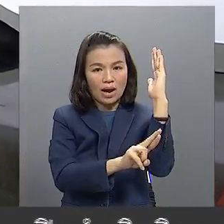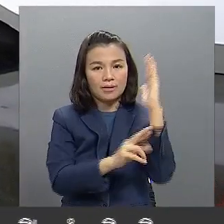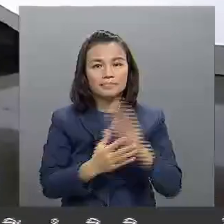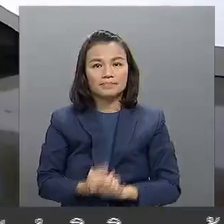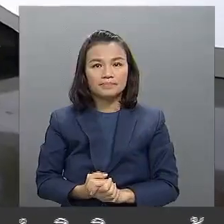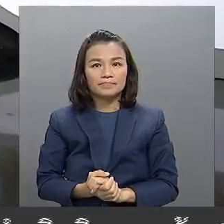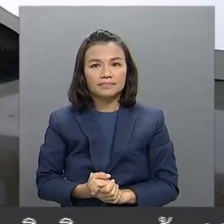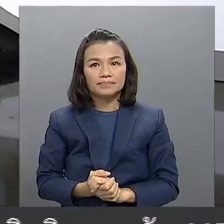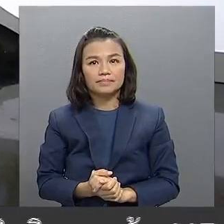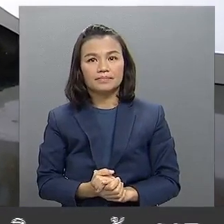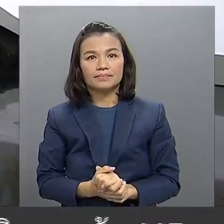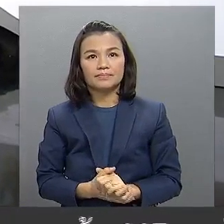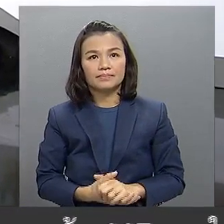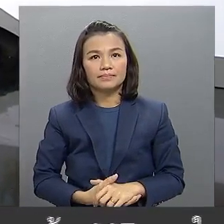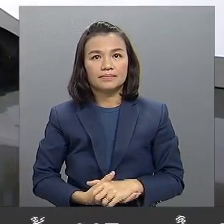ราเชิญค่ะ